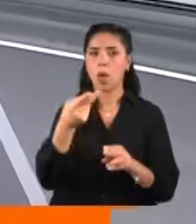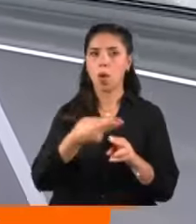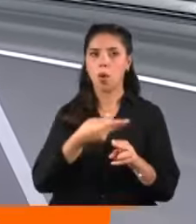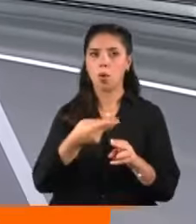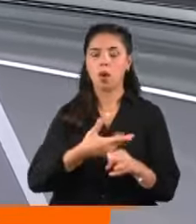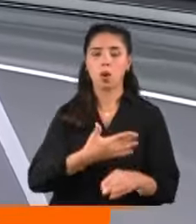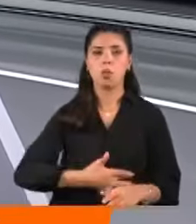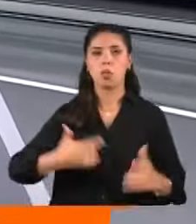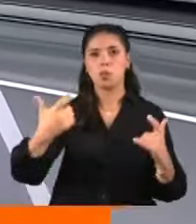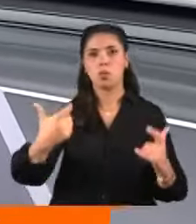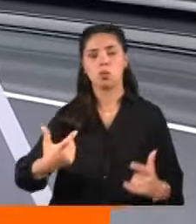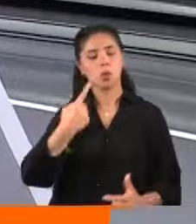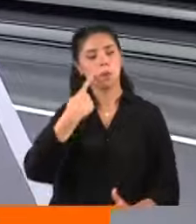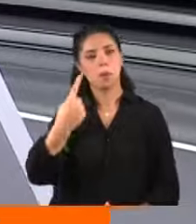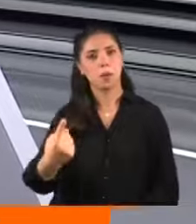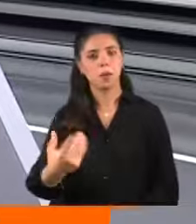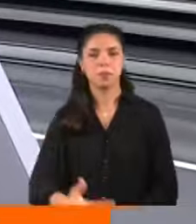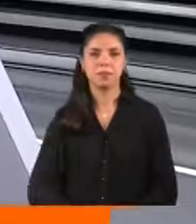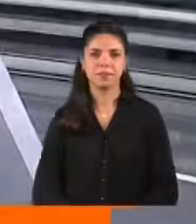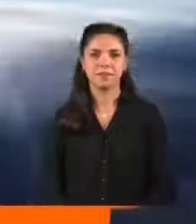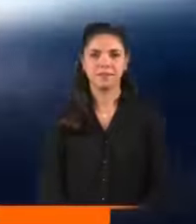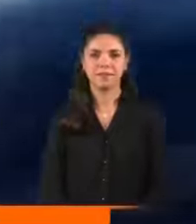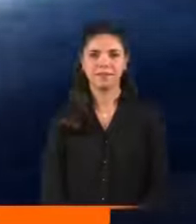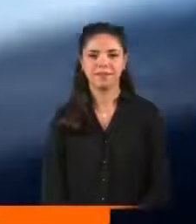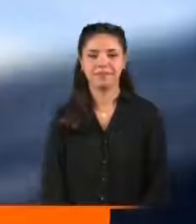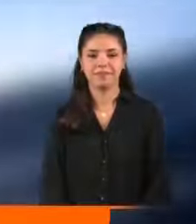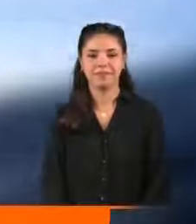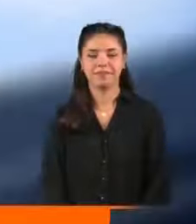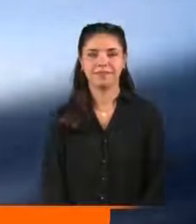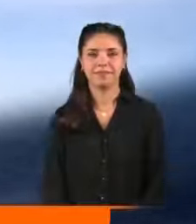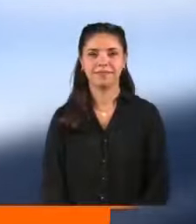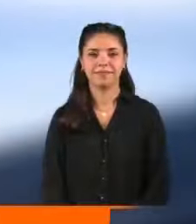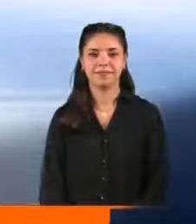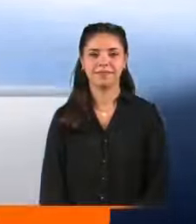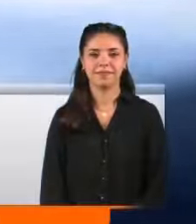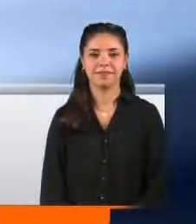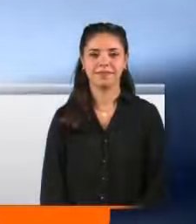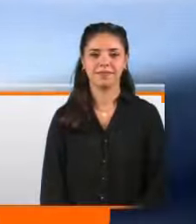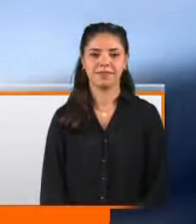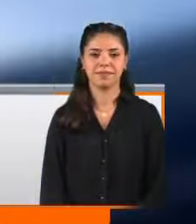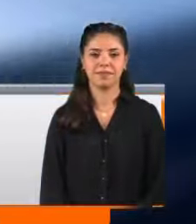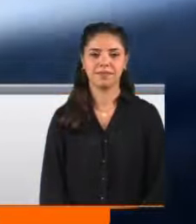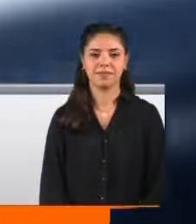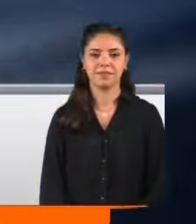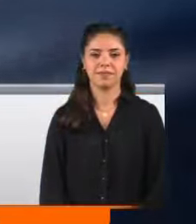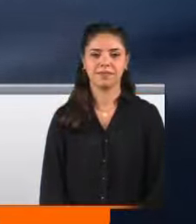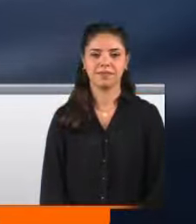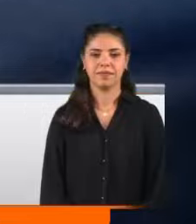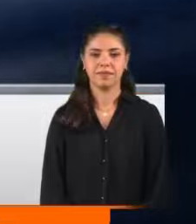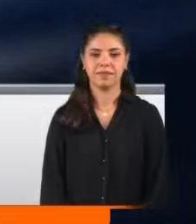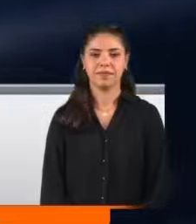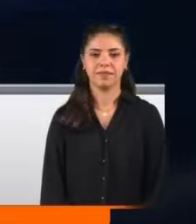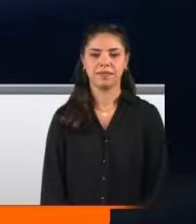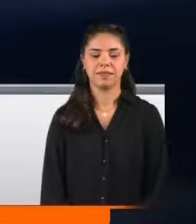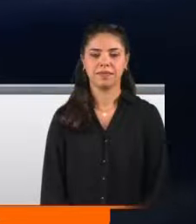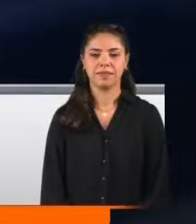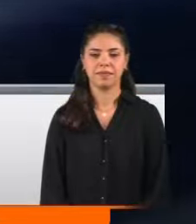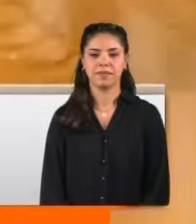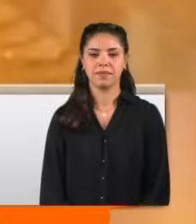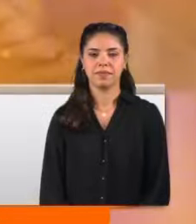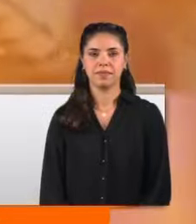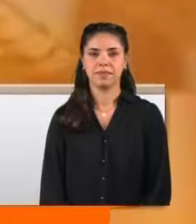örneği Bursa'da yaşandı. Sir, arabaya su koydum, karşıya gittim, geldim. Bakın altında da kağıt